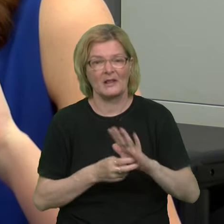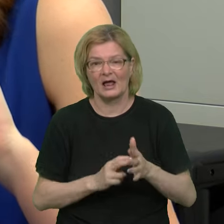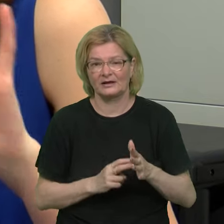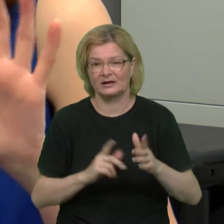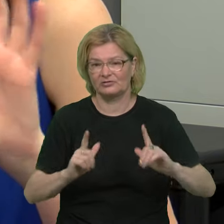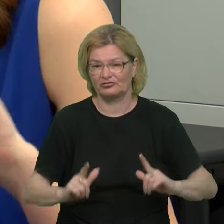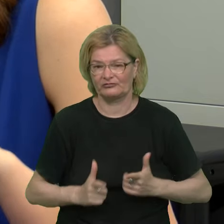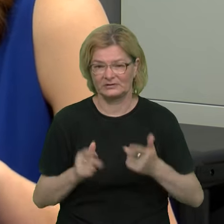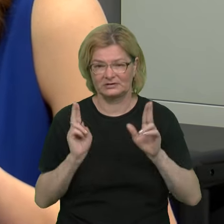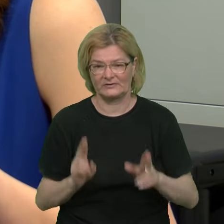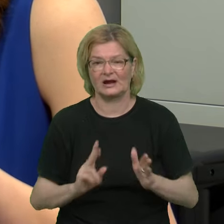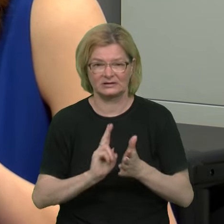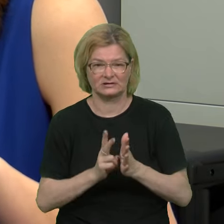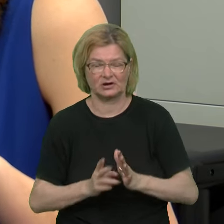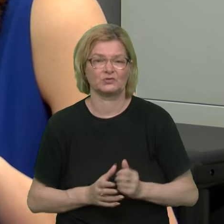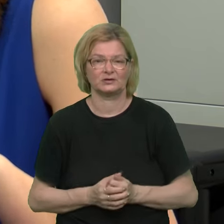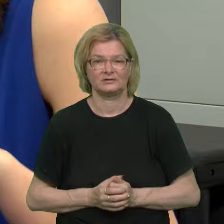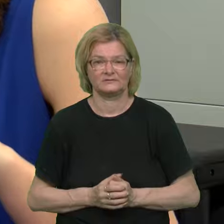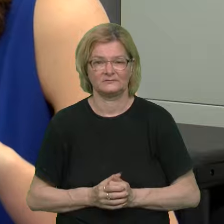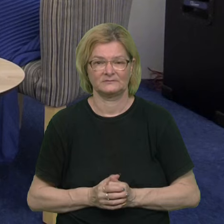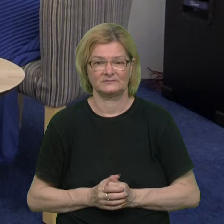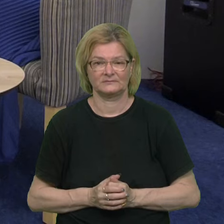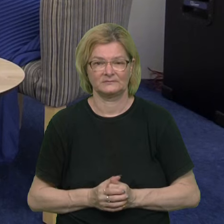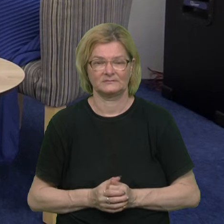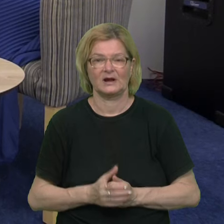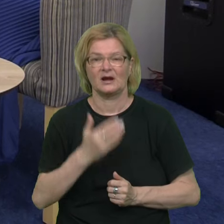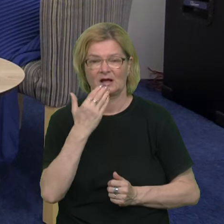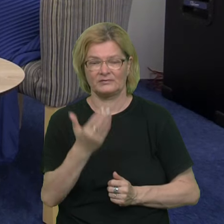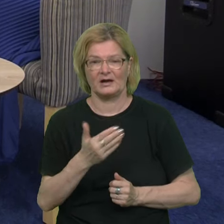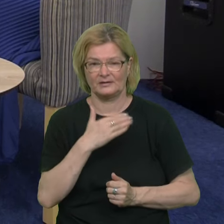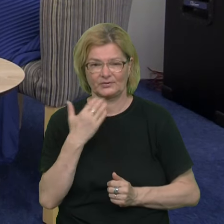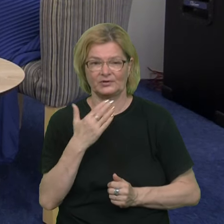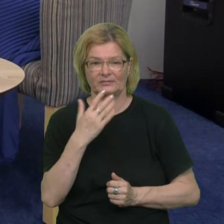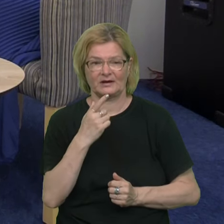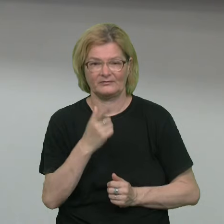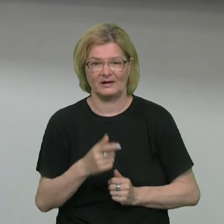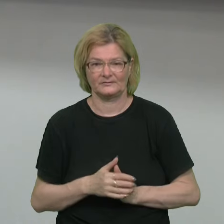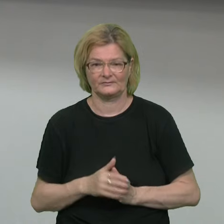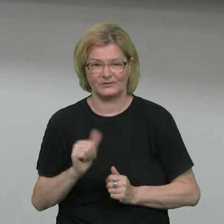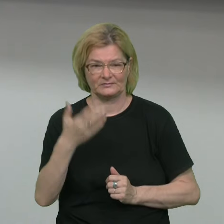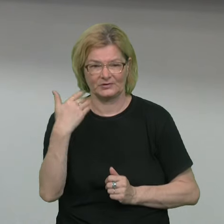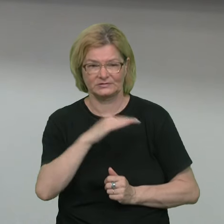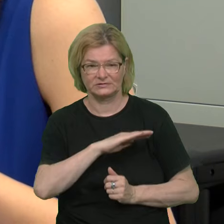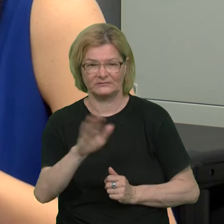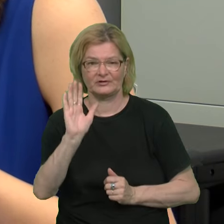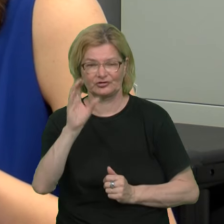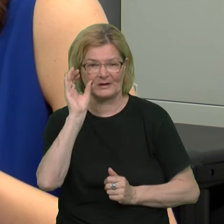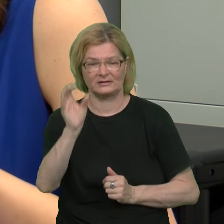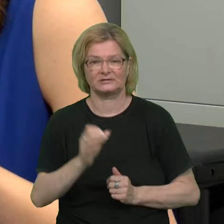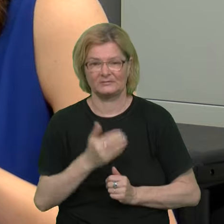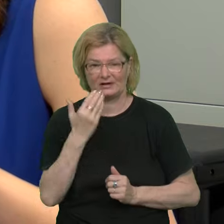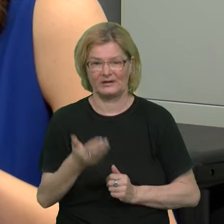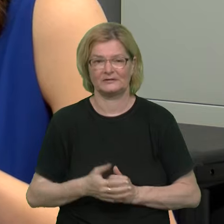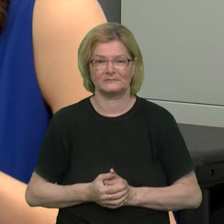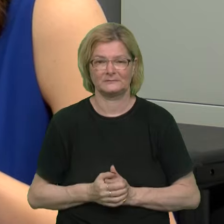satove, kalendare, planere i živjeti stvarno za trenutak. Martina, hvala puno na razgovor. Hvala vama i još jednom pozdrav svim